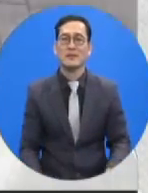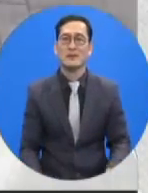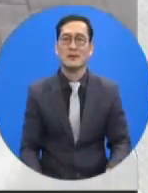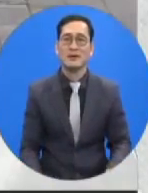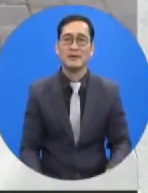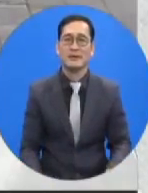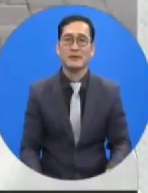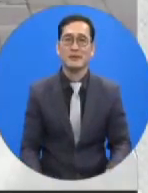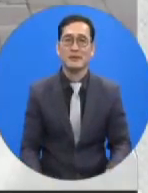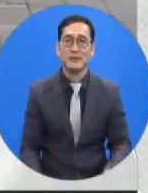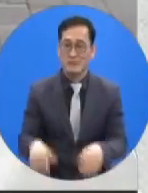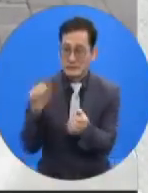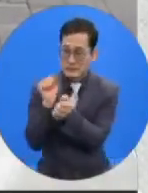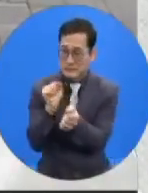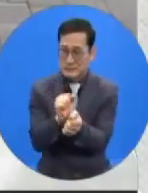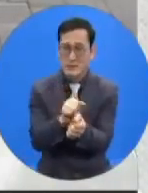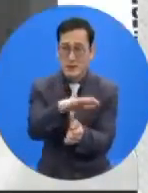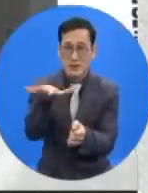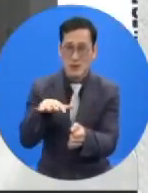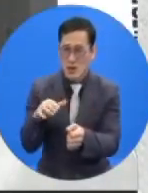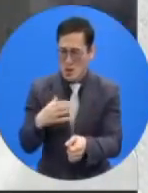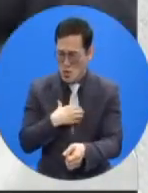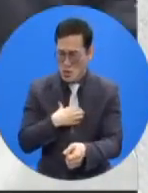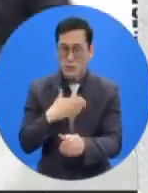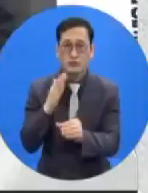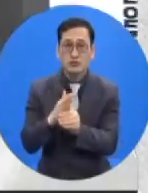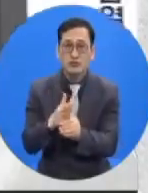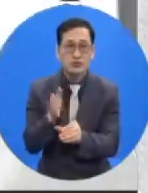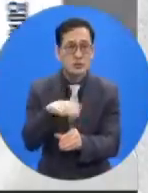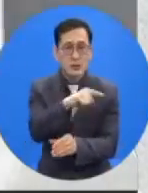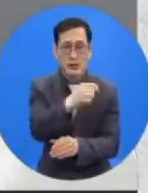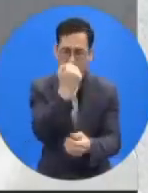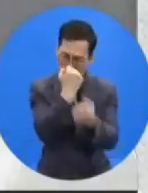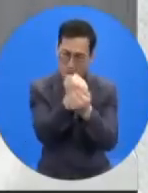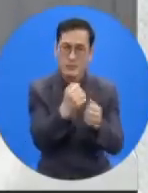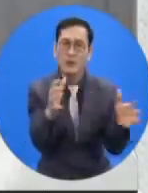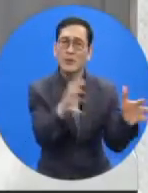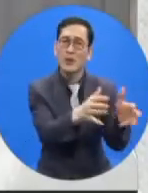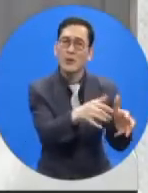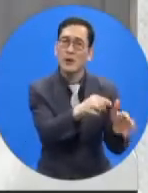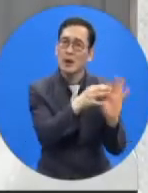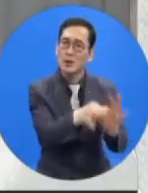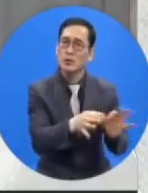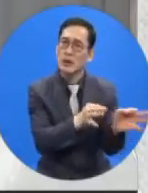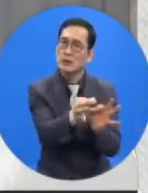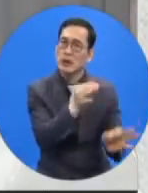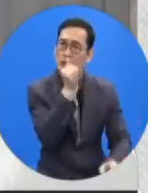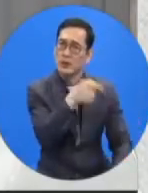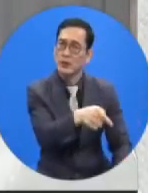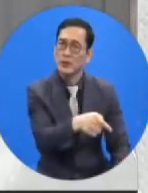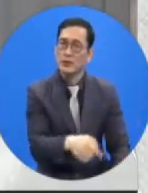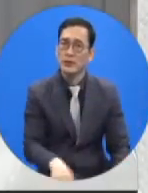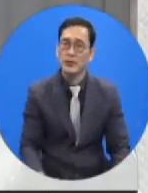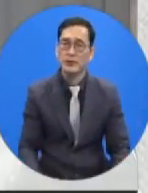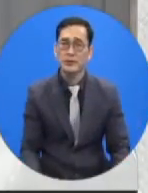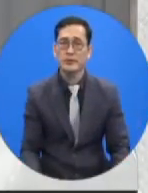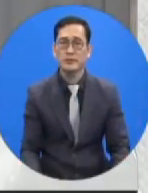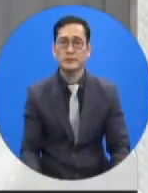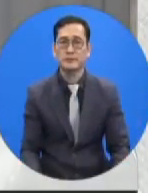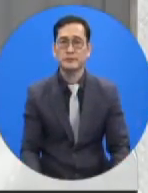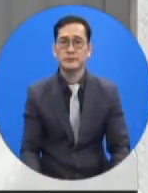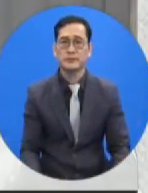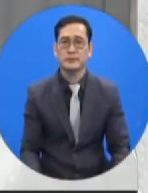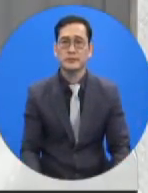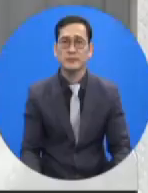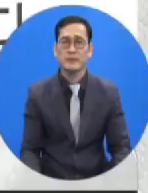이 심각성은 이제 은밀성, 은폐성이거든요. 예. 우리 신천지를 잡지 못하고 결국에 커졌던 것이 그것인데